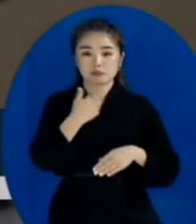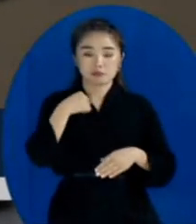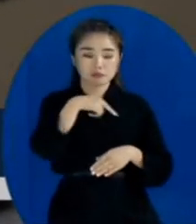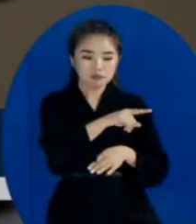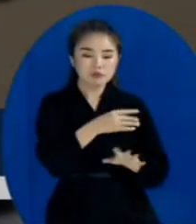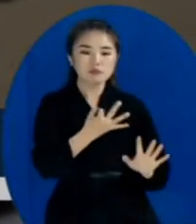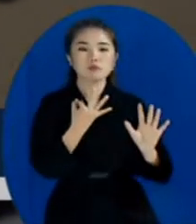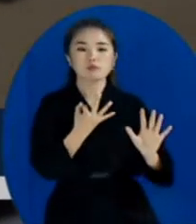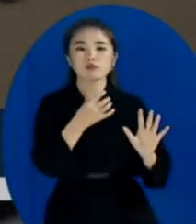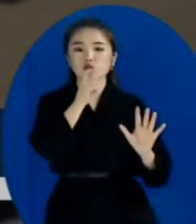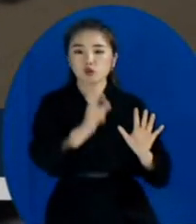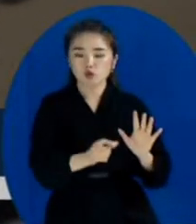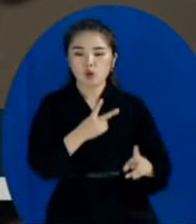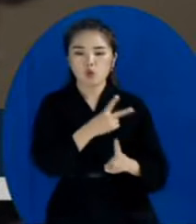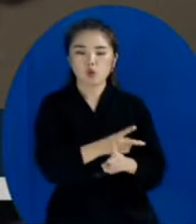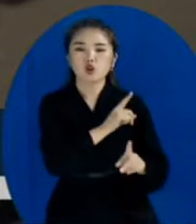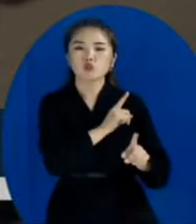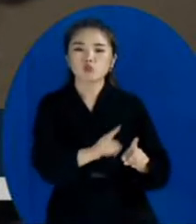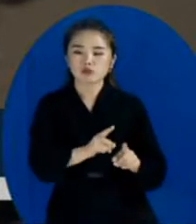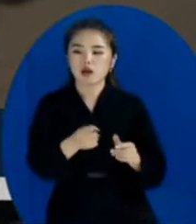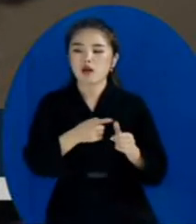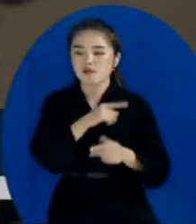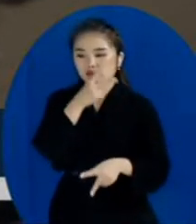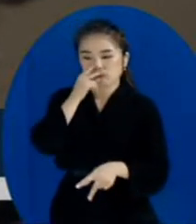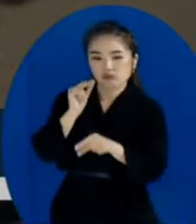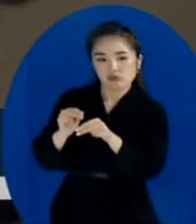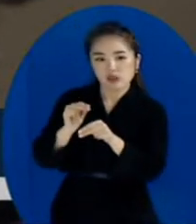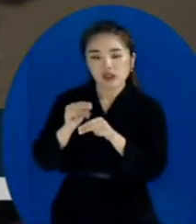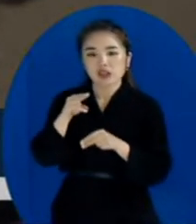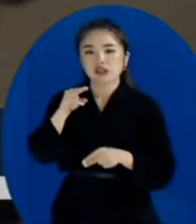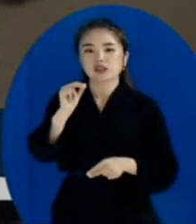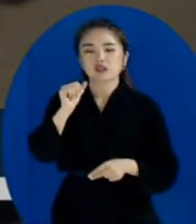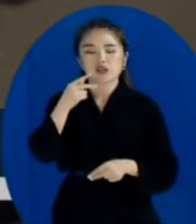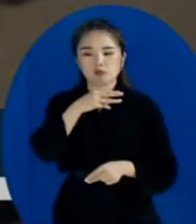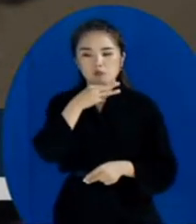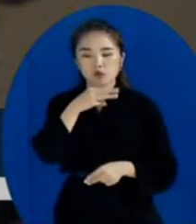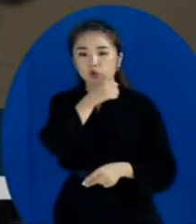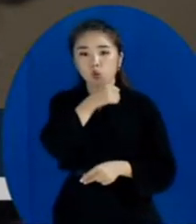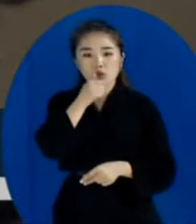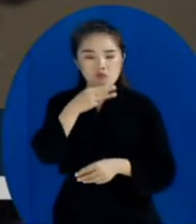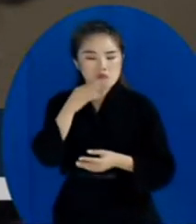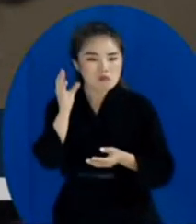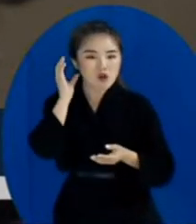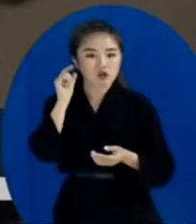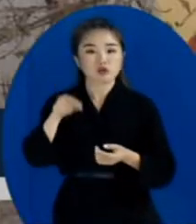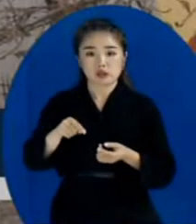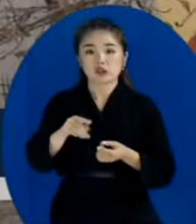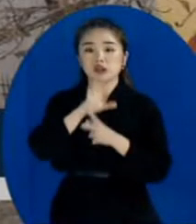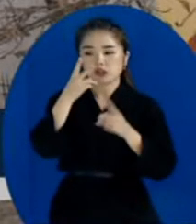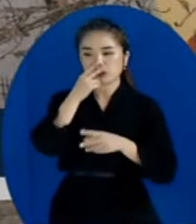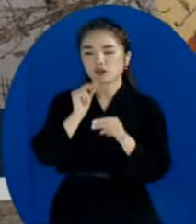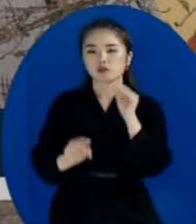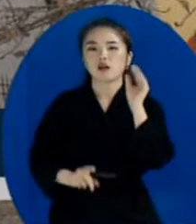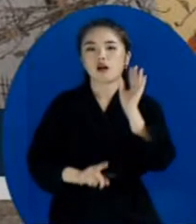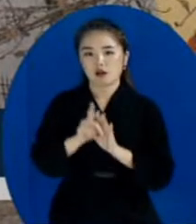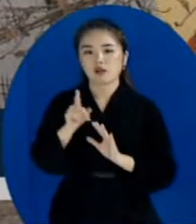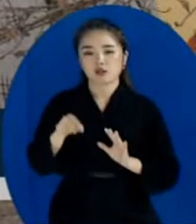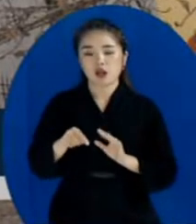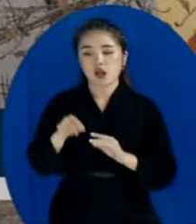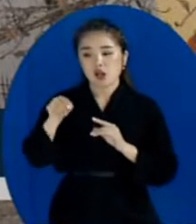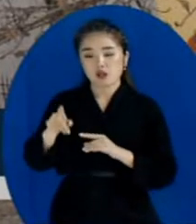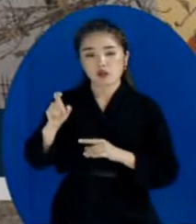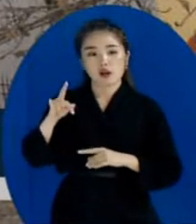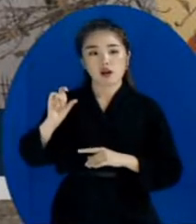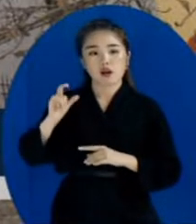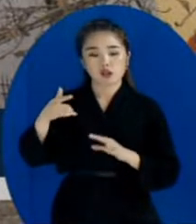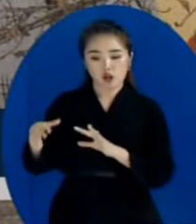гэрэл нарын 8 ажилтныг хууль бусаар бусдыг тагнаж чагнасан хэрэгээр эрүүгийн хэрэг гүйцэтгэн авлигатай тэмцэх газраас шалгаж эхэлсэн байна.